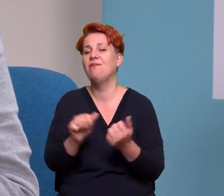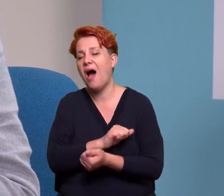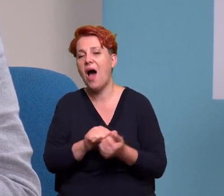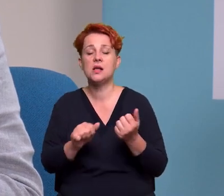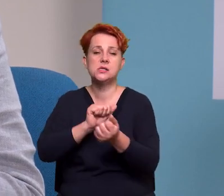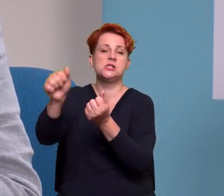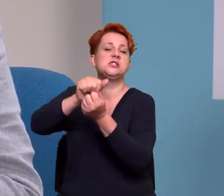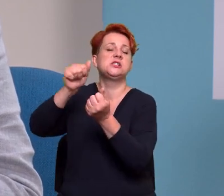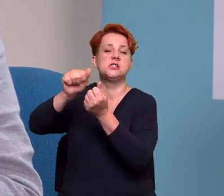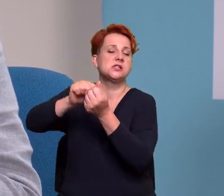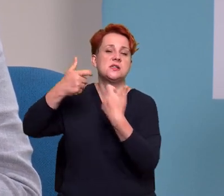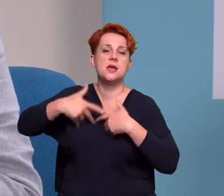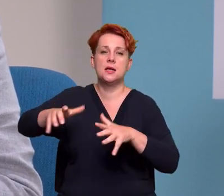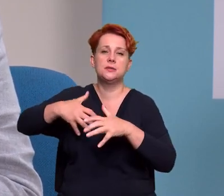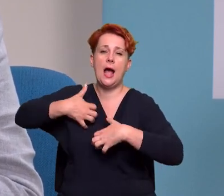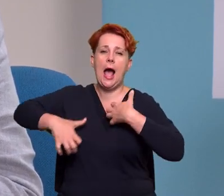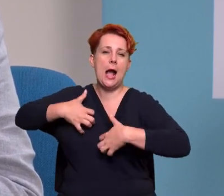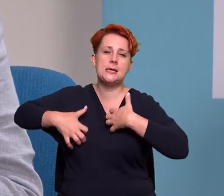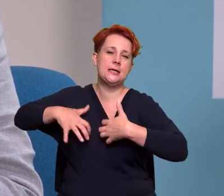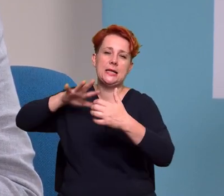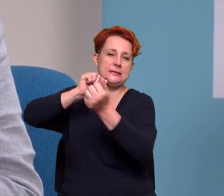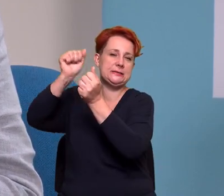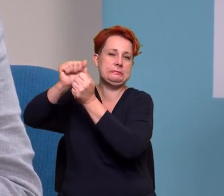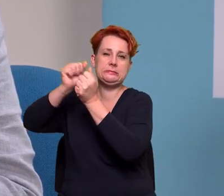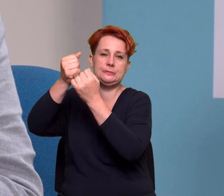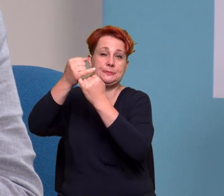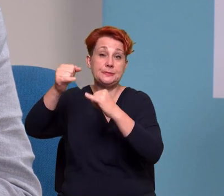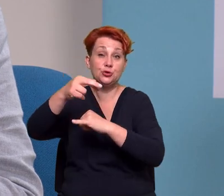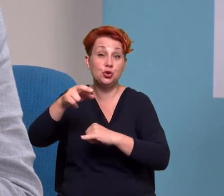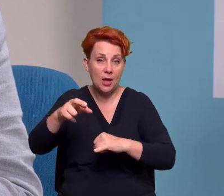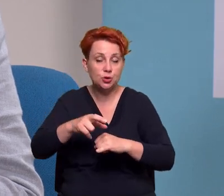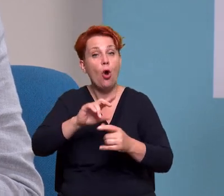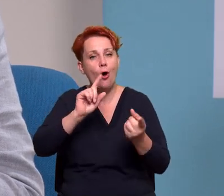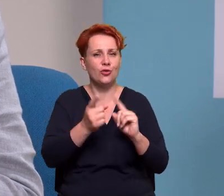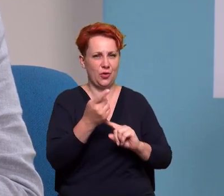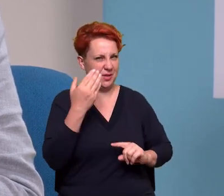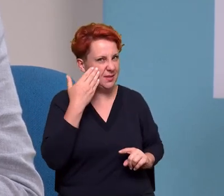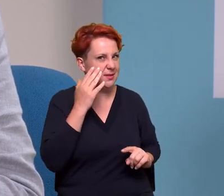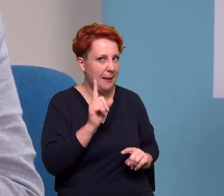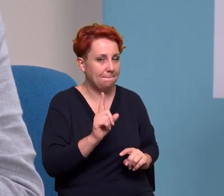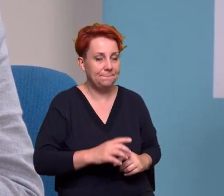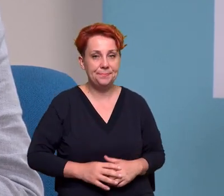z obcością i agresji wobec rzeczy. To jest oczywiście